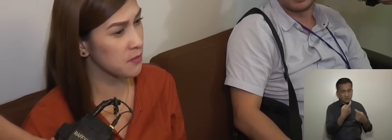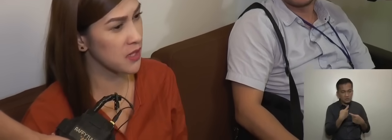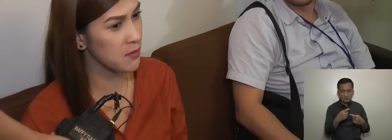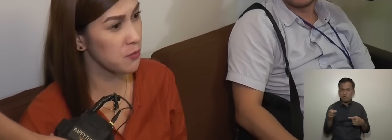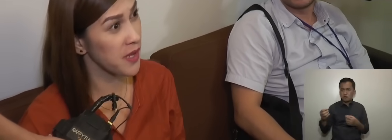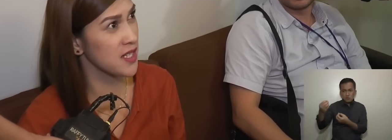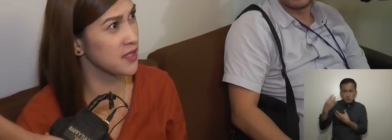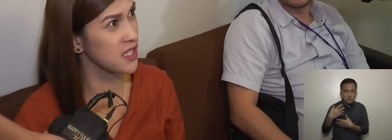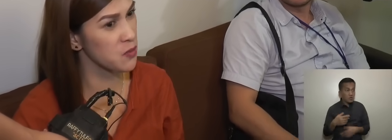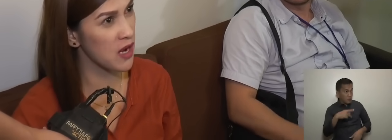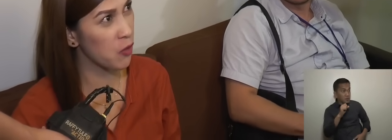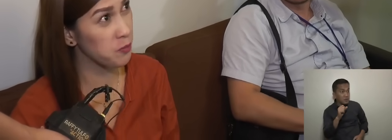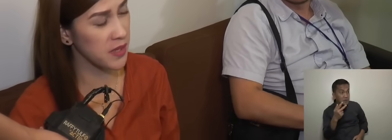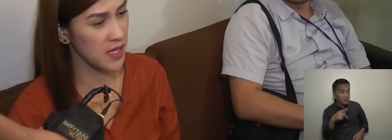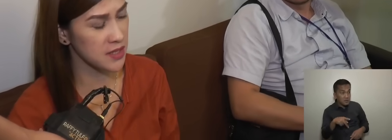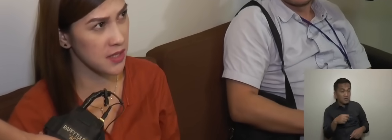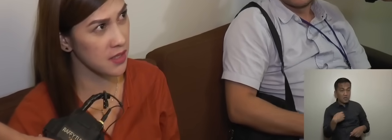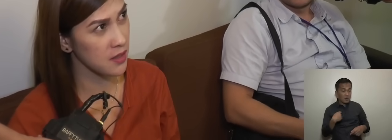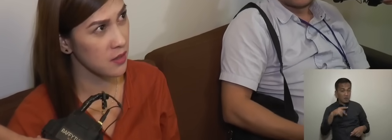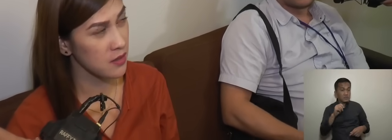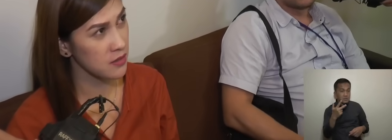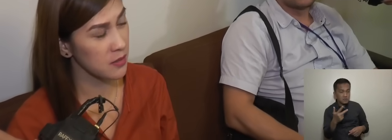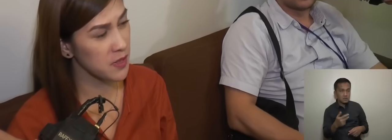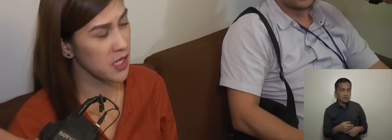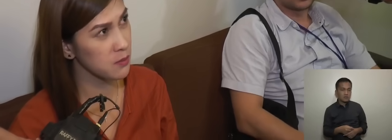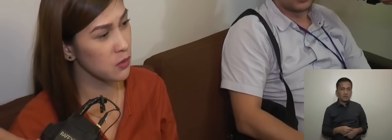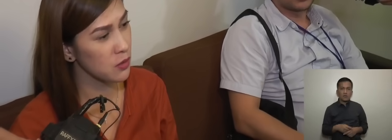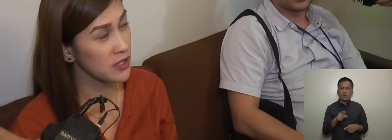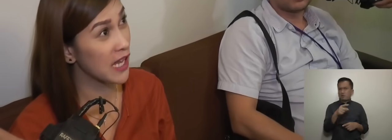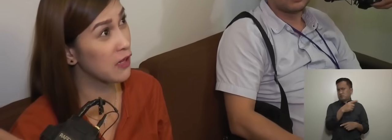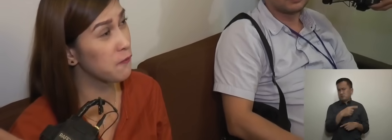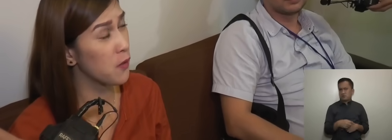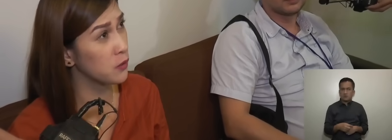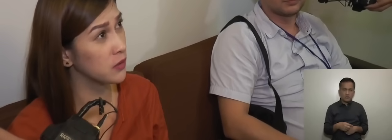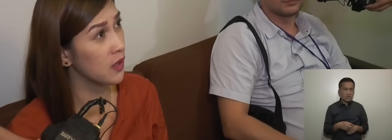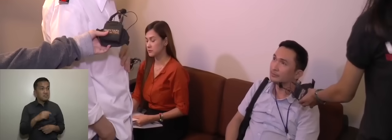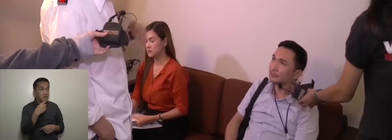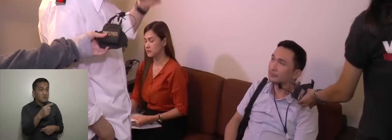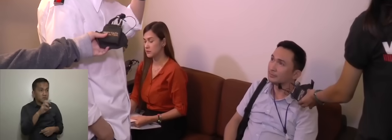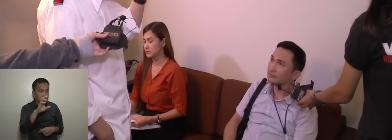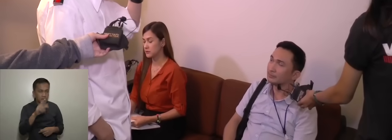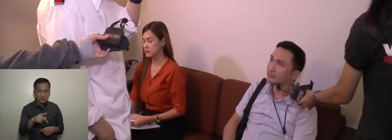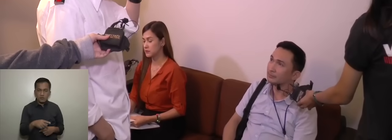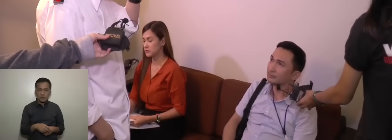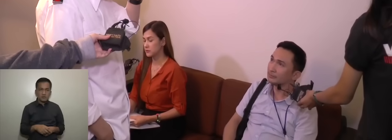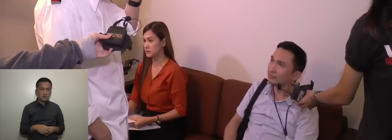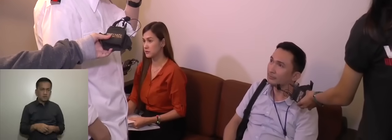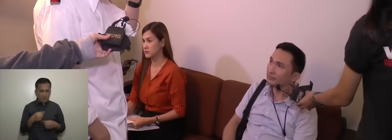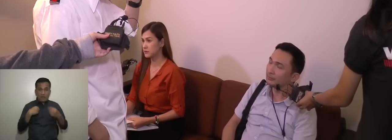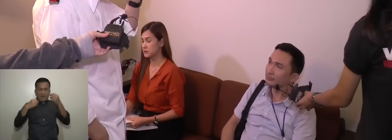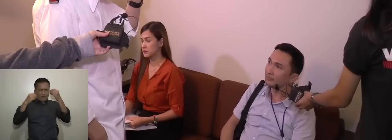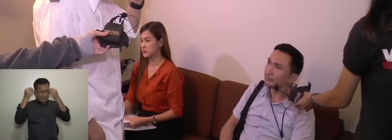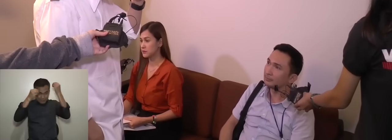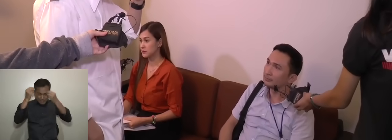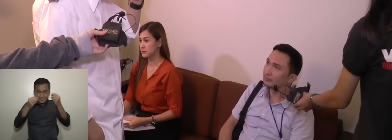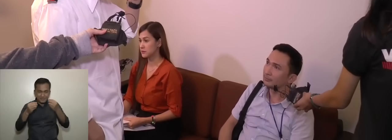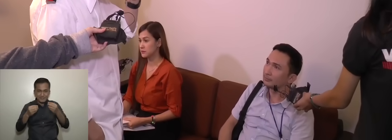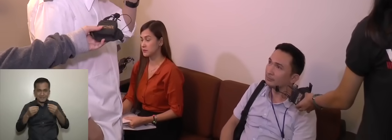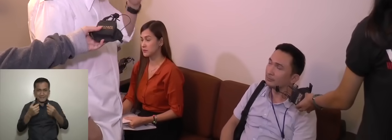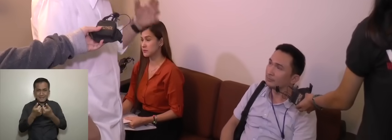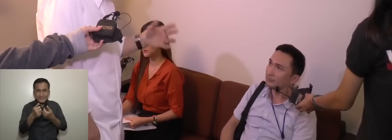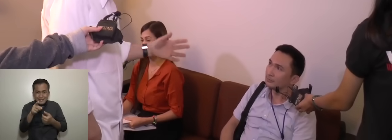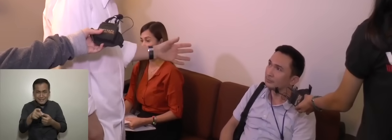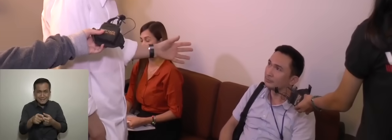magsasabi siya, sabihin mo PS3 kasi wala akong PS3. Sabihin mo cellphone. Nabulabog yung utak ko na yung girlfriend